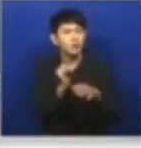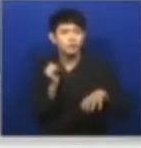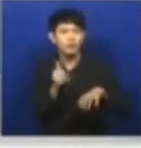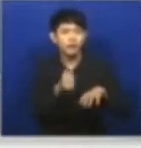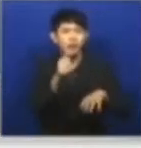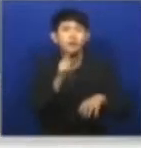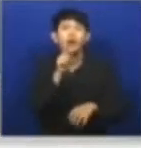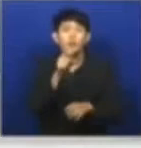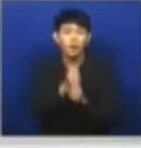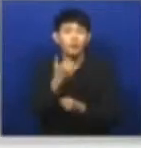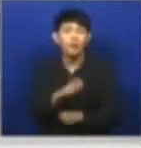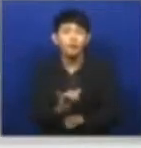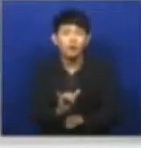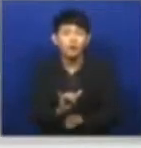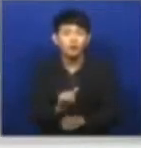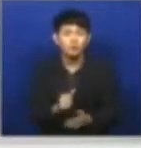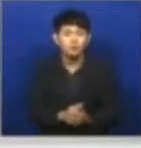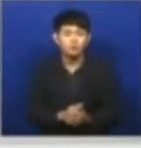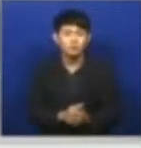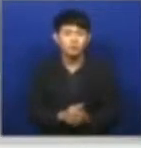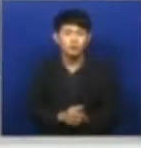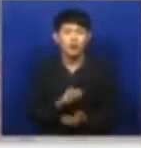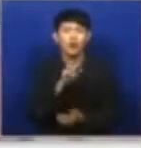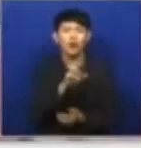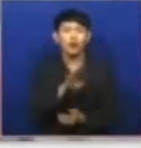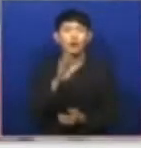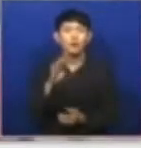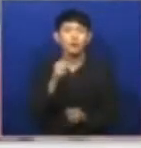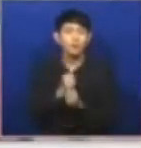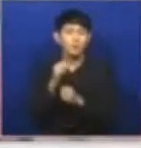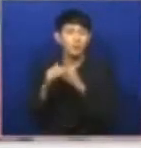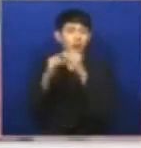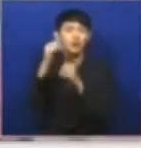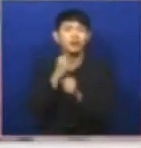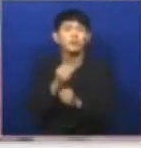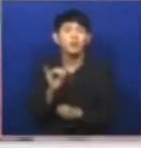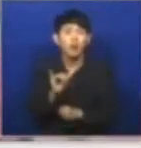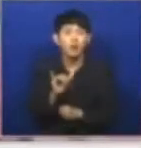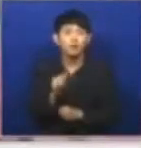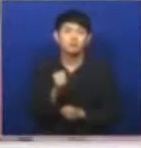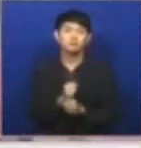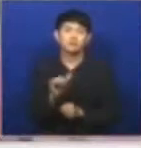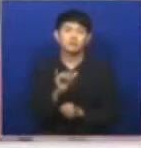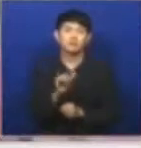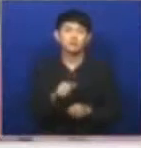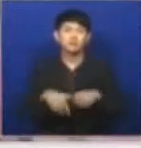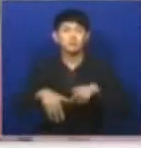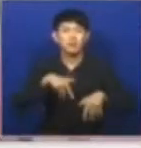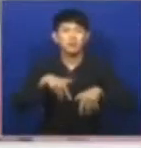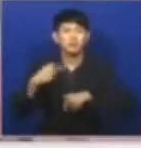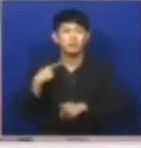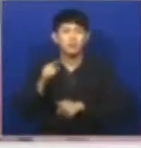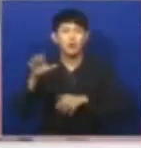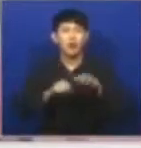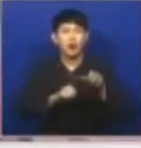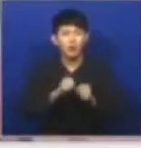ำหรือยังระบบอิเล็กทรอนิกส์ที่ก้าวหน้าท่านทำหรือยังก็ยังประชาชนยังไม่รับประโยชน์การปฏิรูป